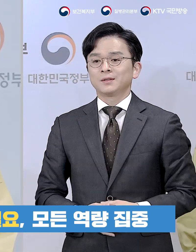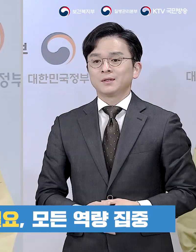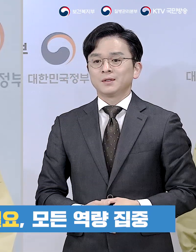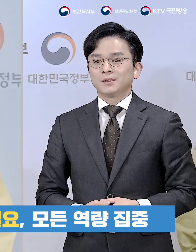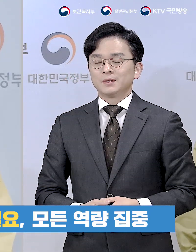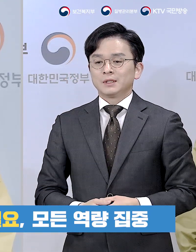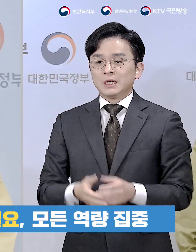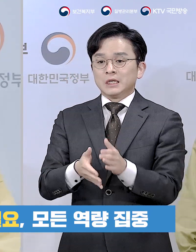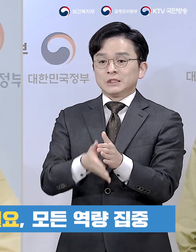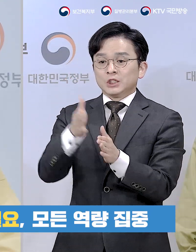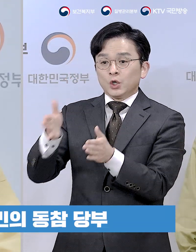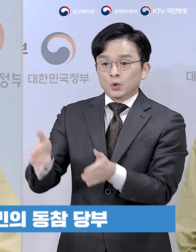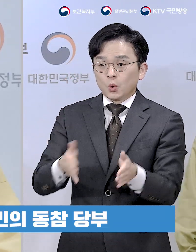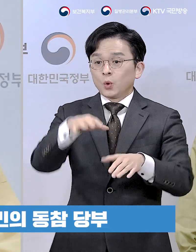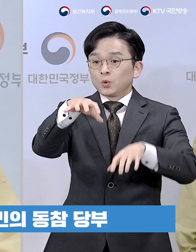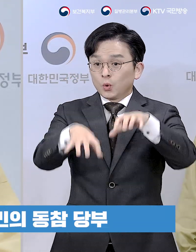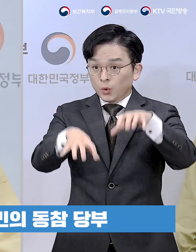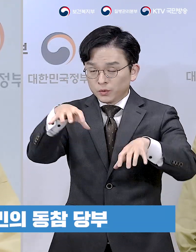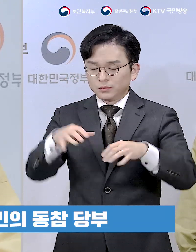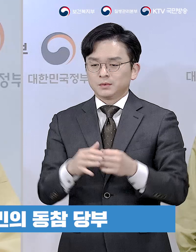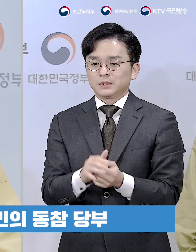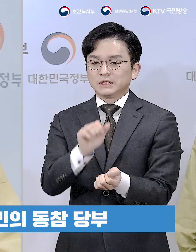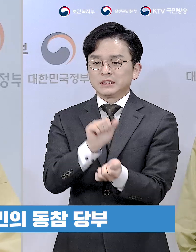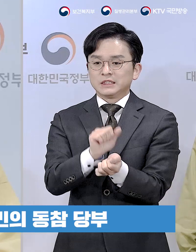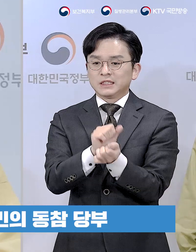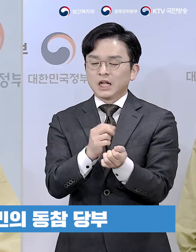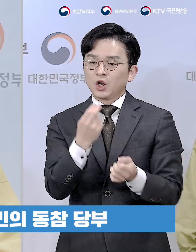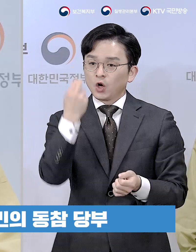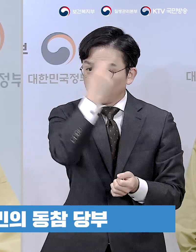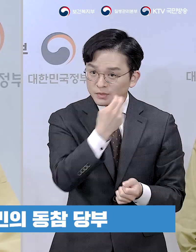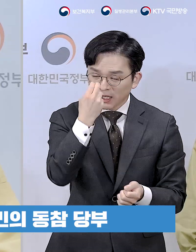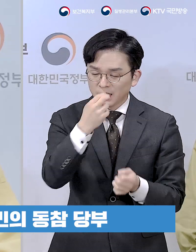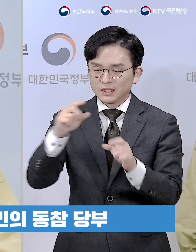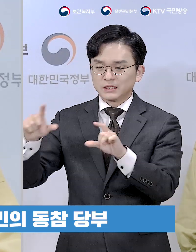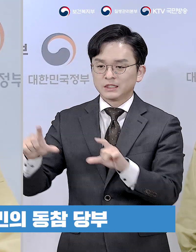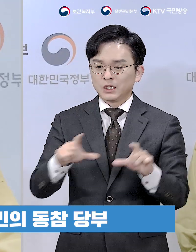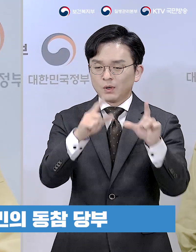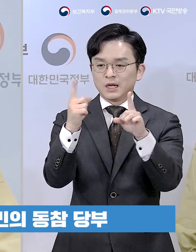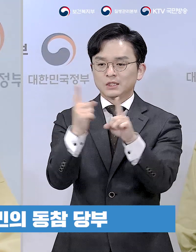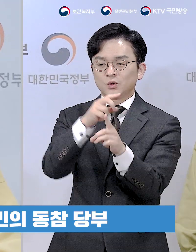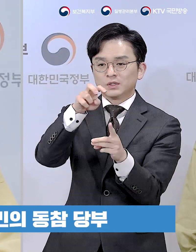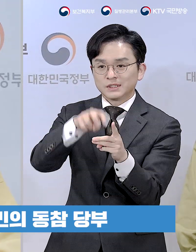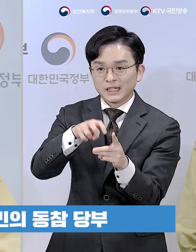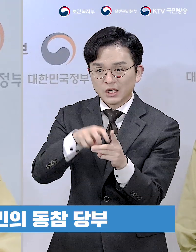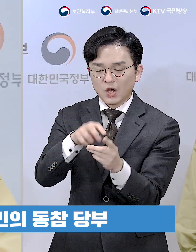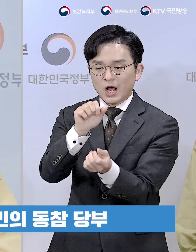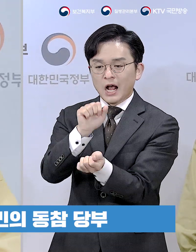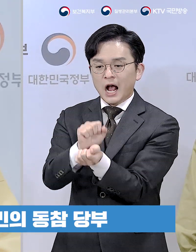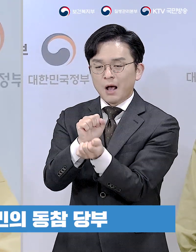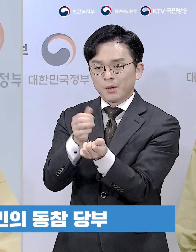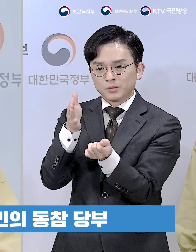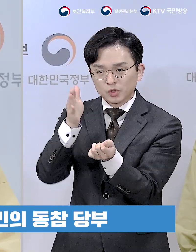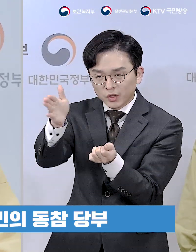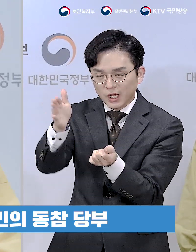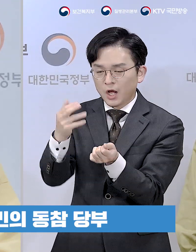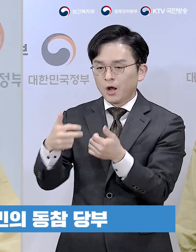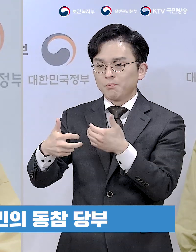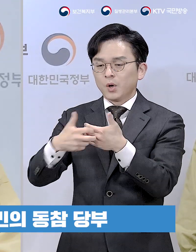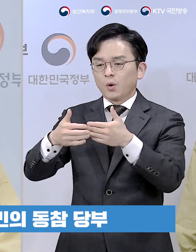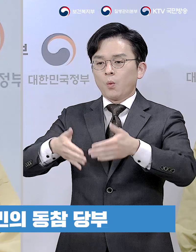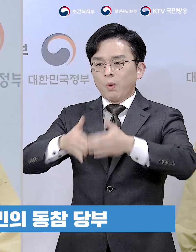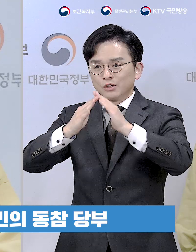나가겠습니다. 각 지자체에서도 진단검사 확대와 역학조사 강화,